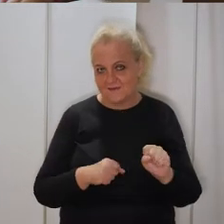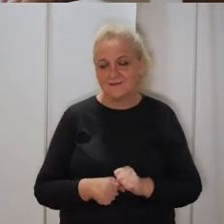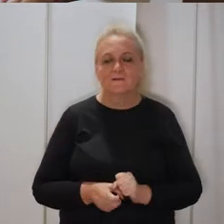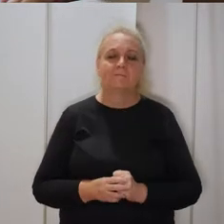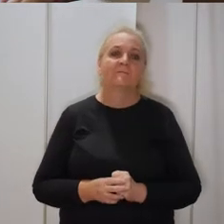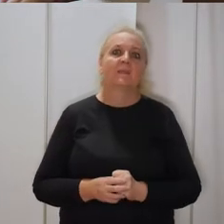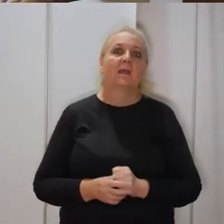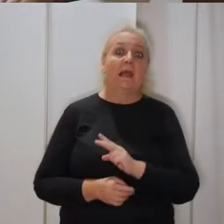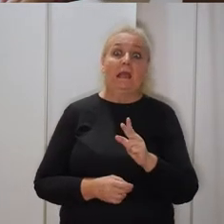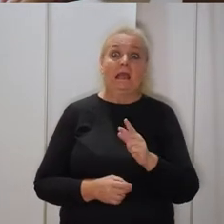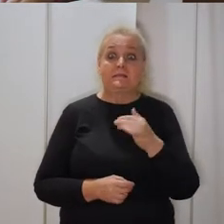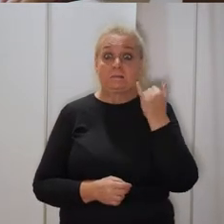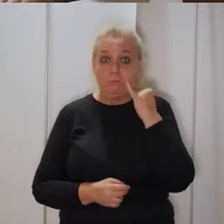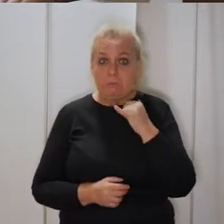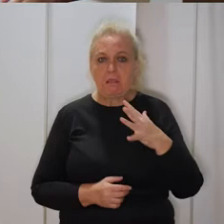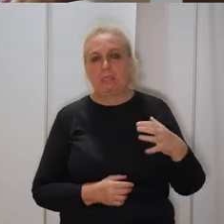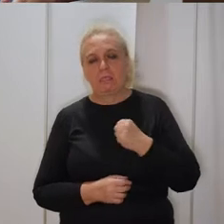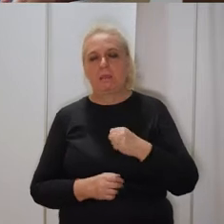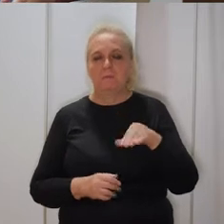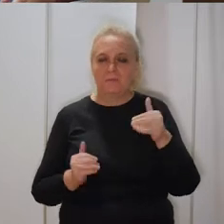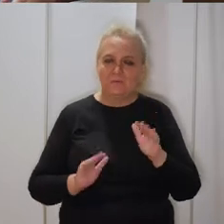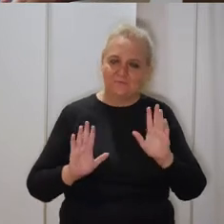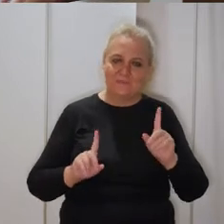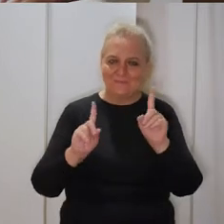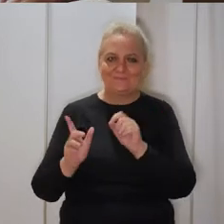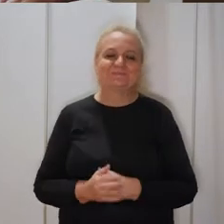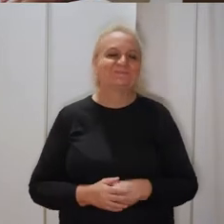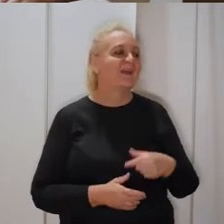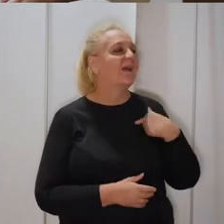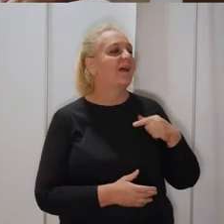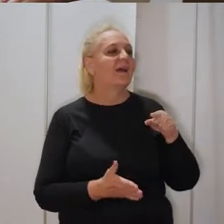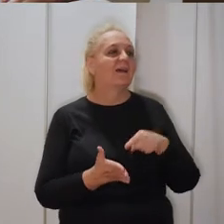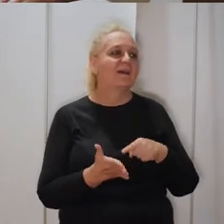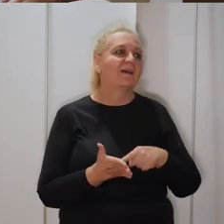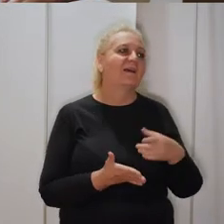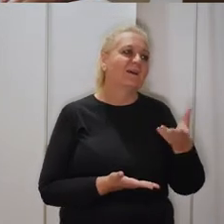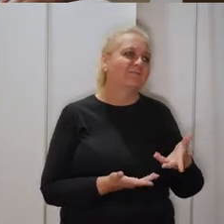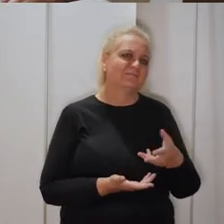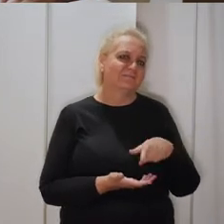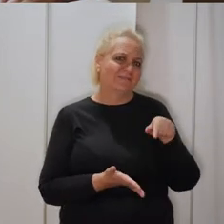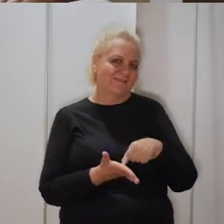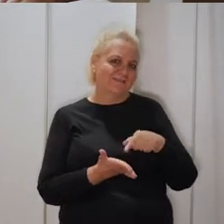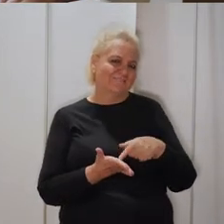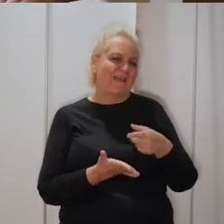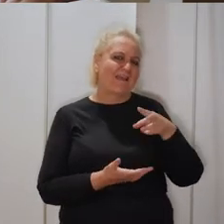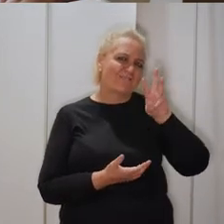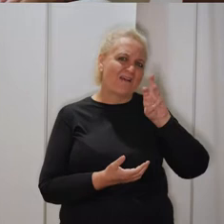każde potknięcie może zostać zauważone. Przy czym w Warchlakach raczej się nie zdarzają